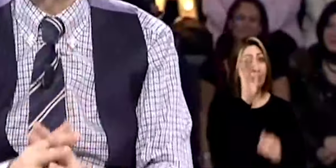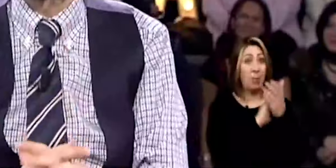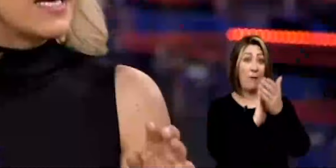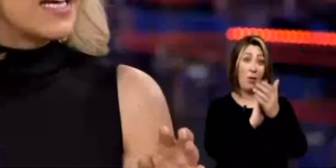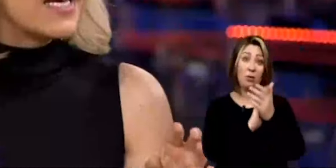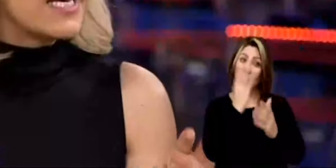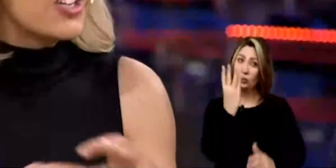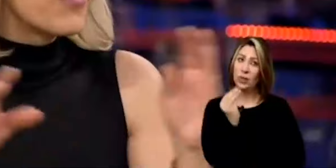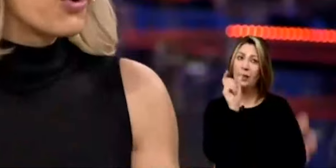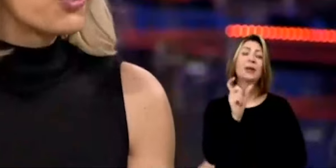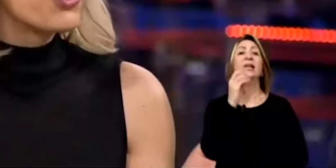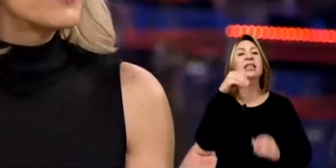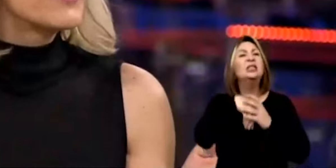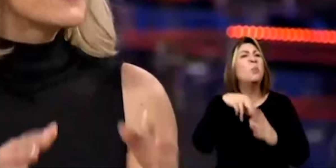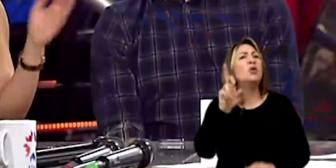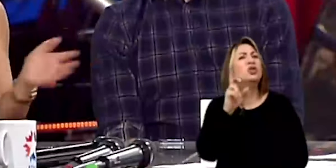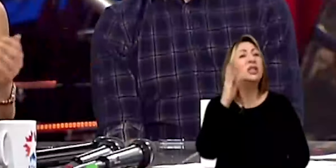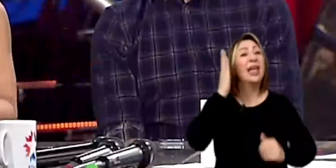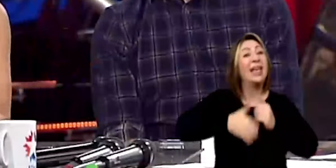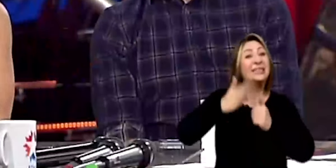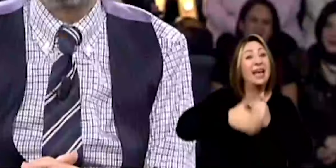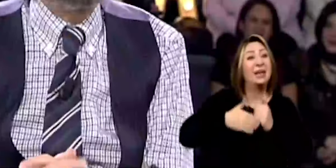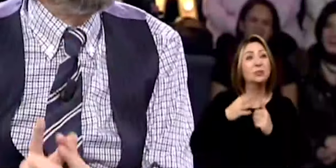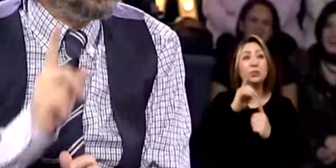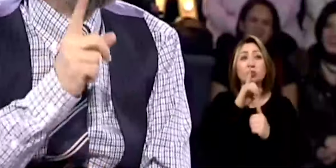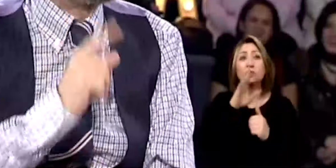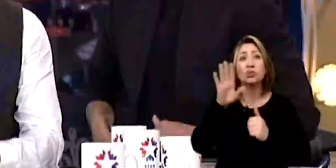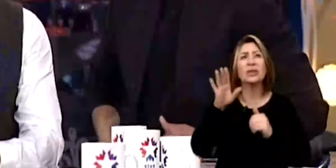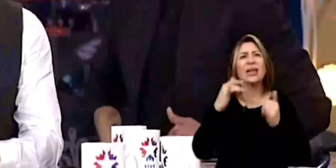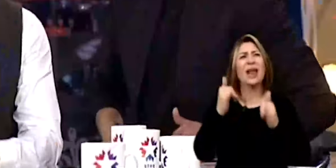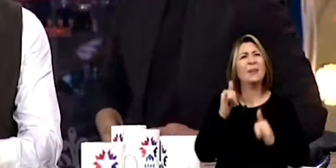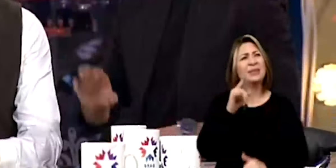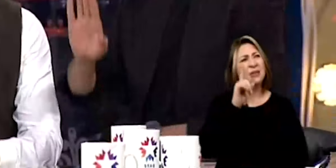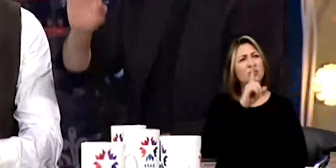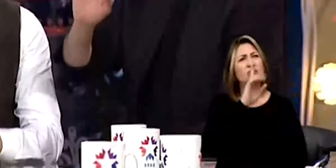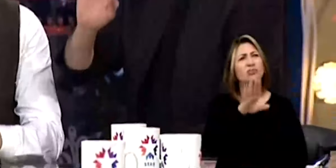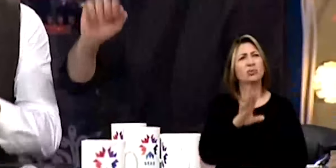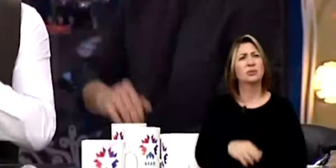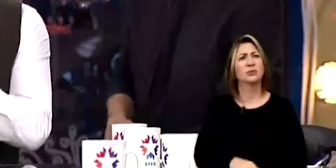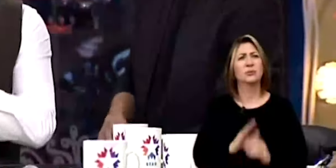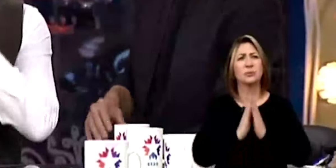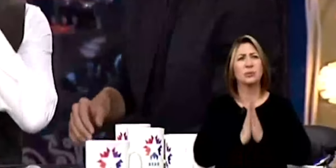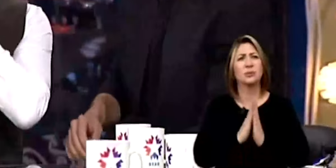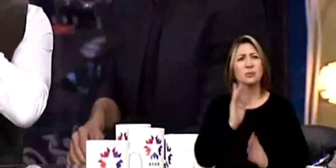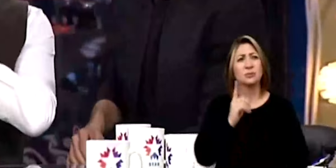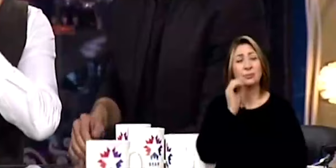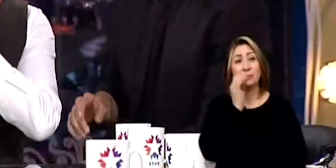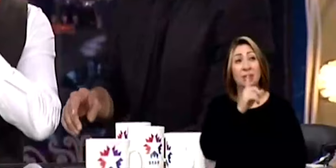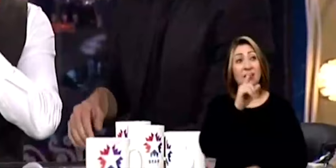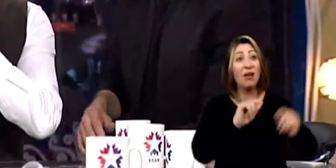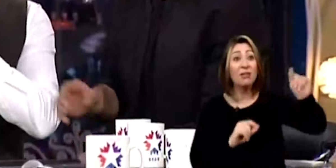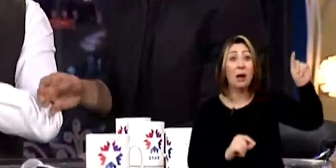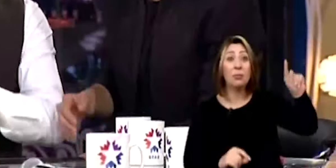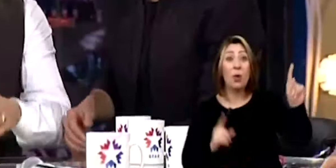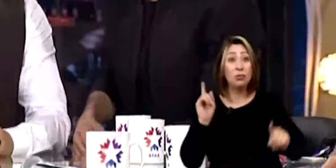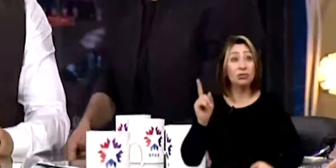Bravo. Çok güzel söylediniz. İçi boş yasaklarla. Çocuklar susun. Yaramazlar. Buyurun efendim. Pardon hocam, özür dilerim. Vallahi tahtaya yazarım. Bak